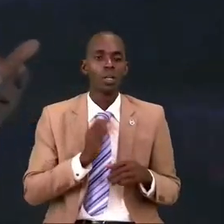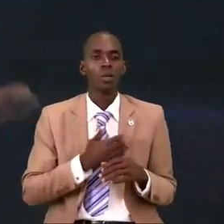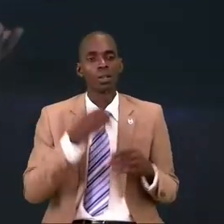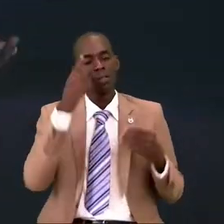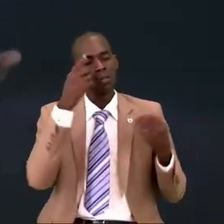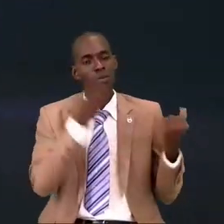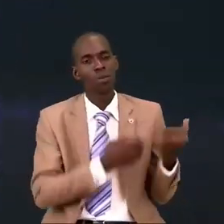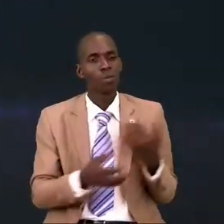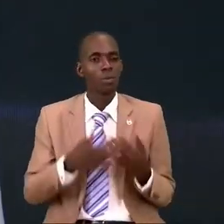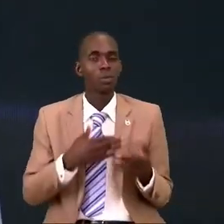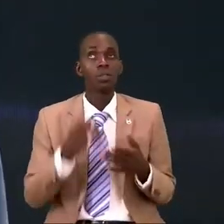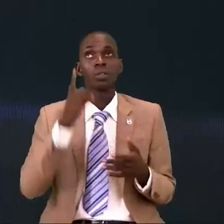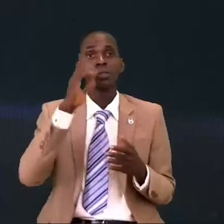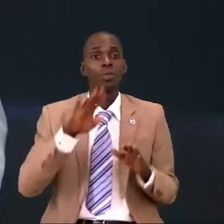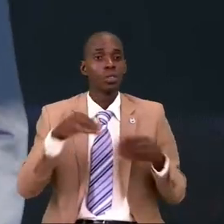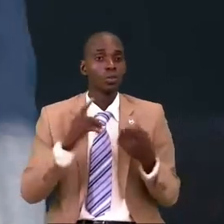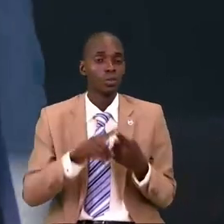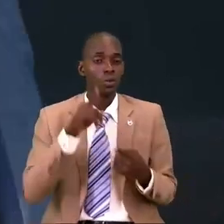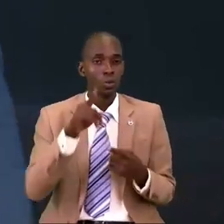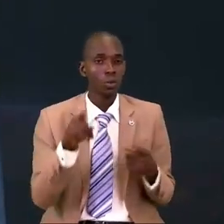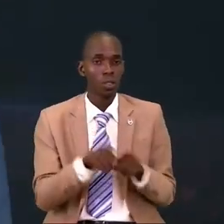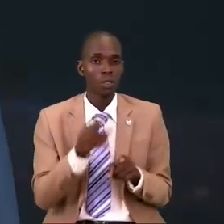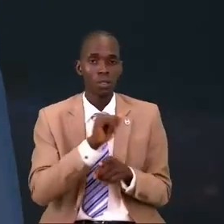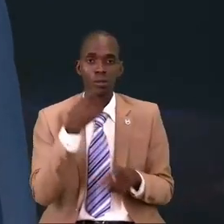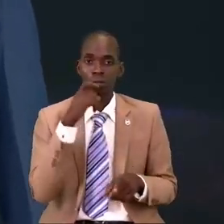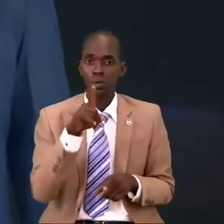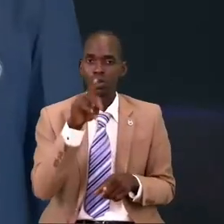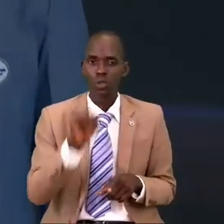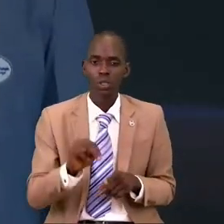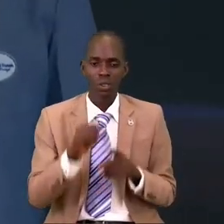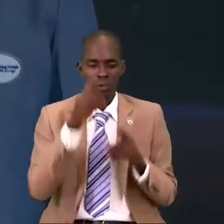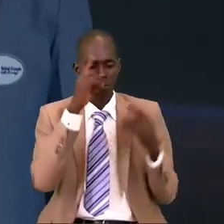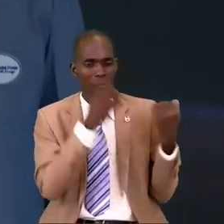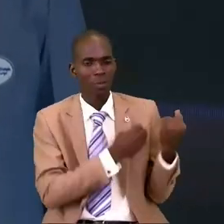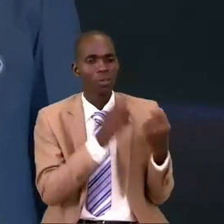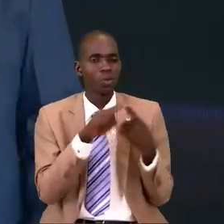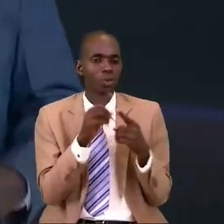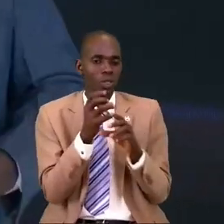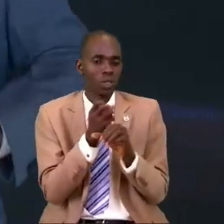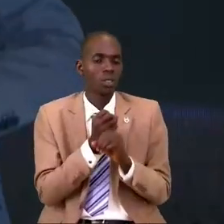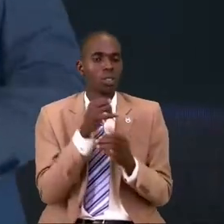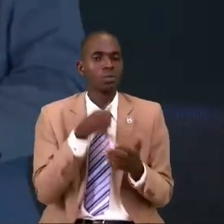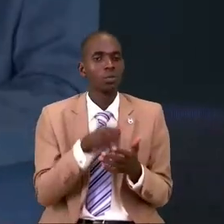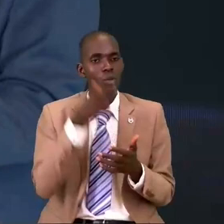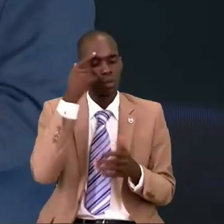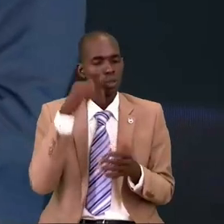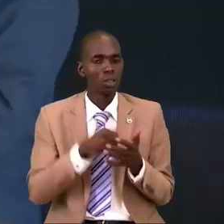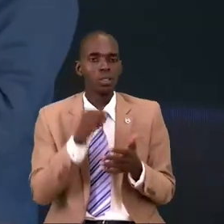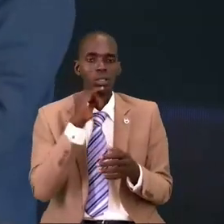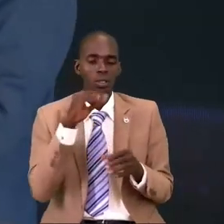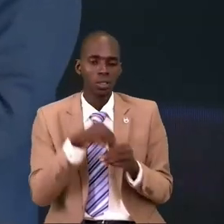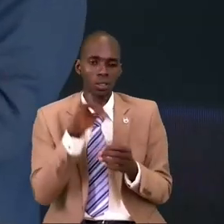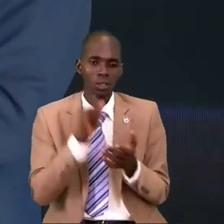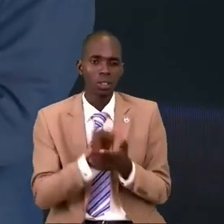ce commandement. Parce que c'est à ta foi qu'il parle. Premièrement donc, le commandement à la